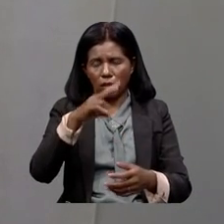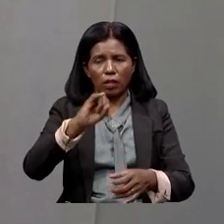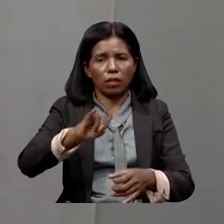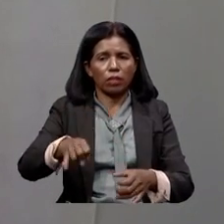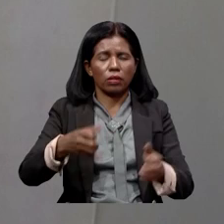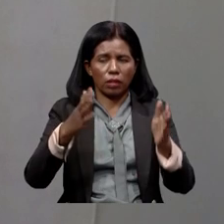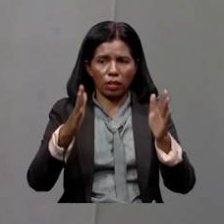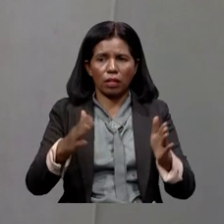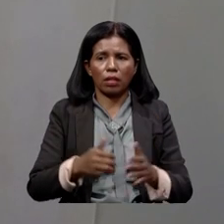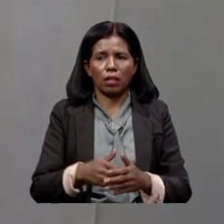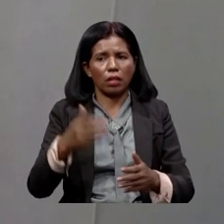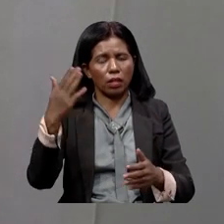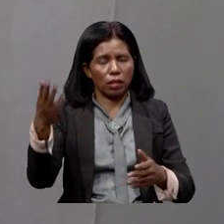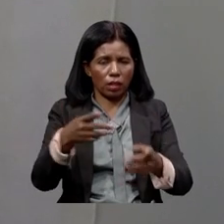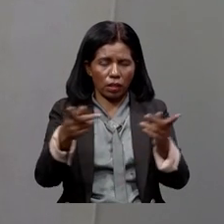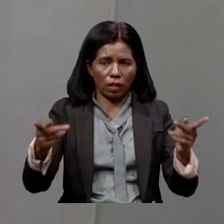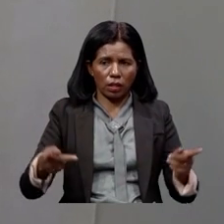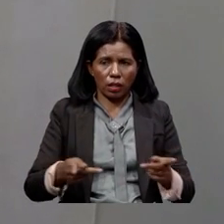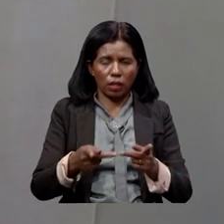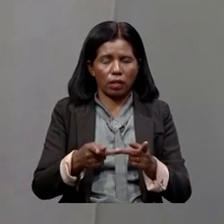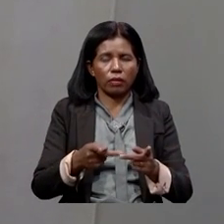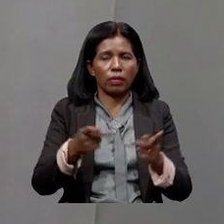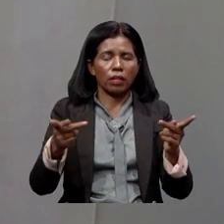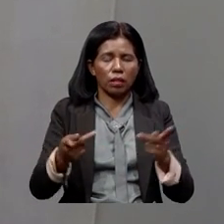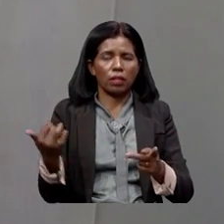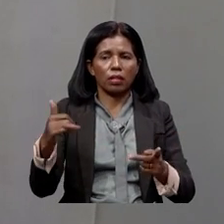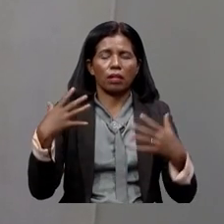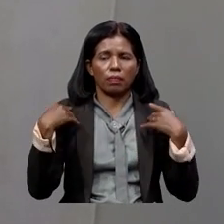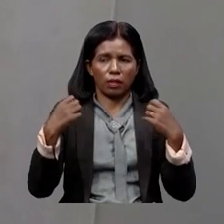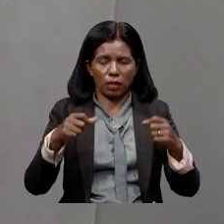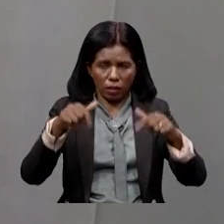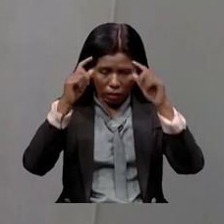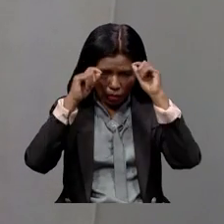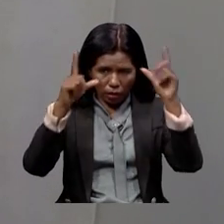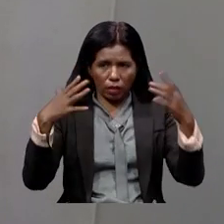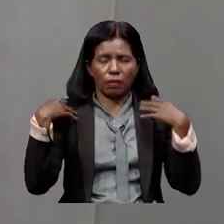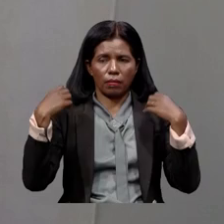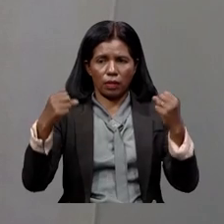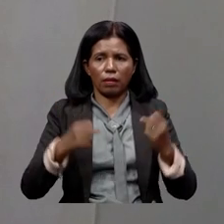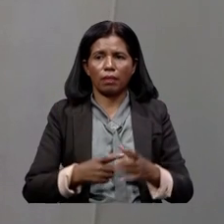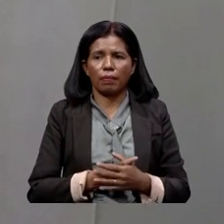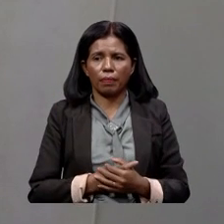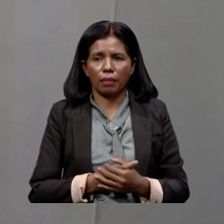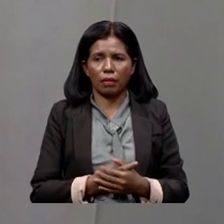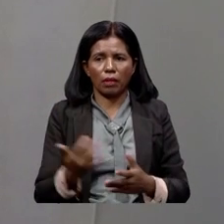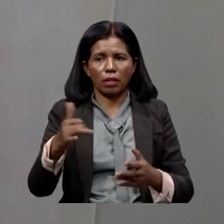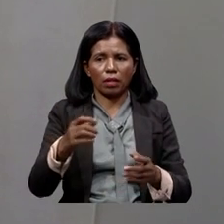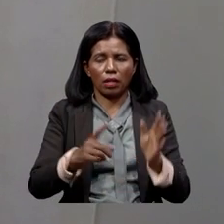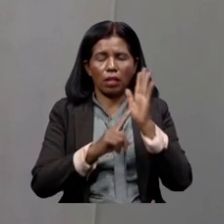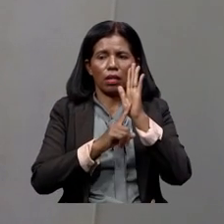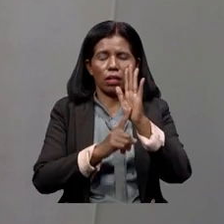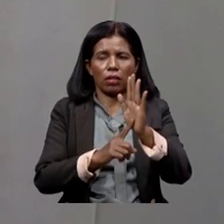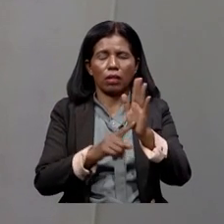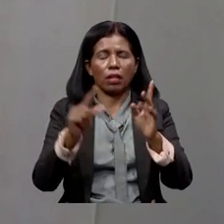jurnalista ne iha nebe berani nebe jurnalista ya Timor Leste ne berani atu sira atu hatu oli yang